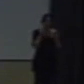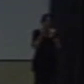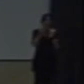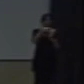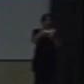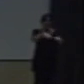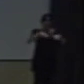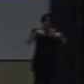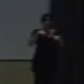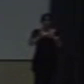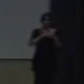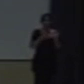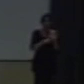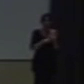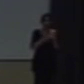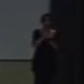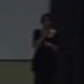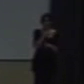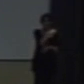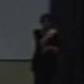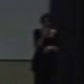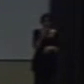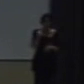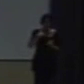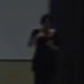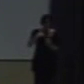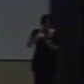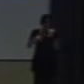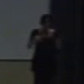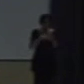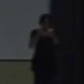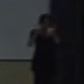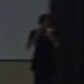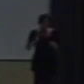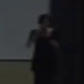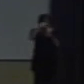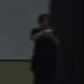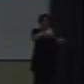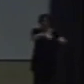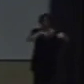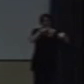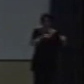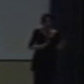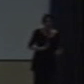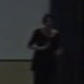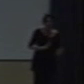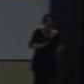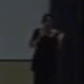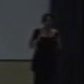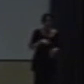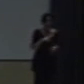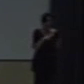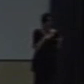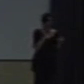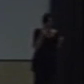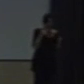Parlament de Catalunya i alhora els SMS feien referència al que passava a l'hemicicle. Per tot això vaig decidir enviar les imatges